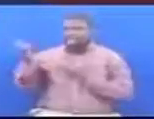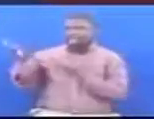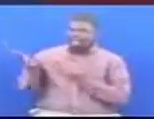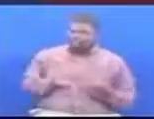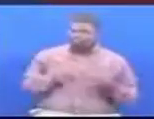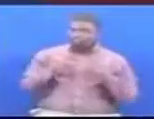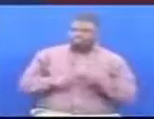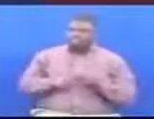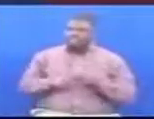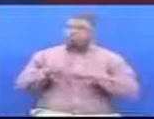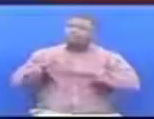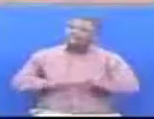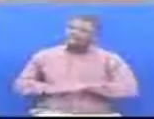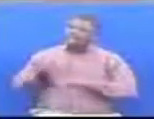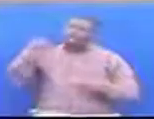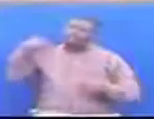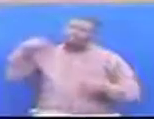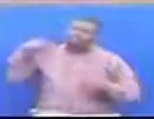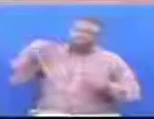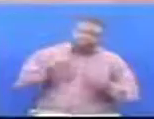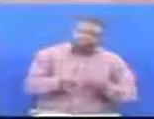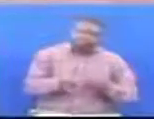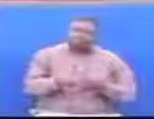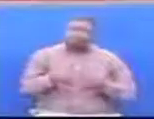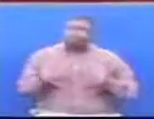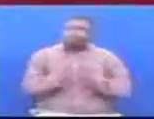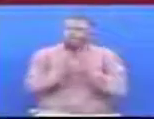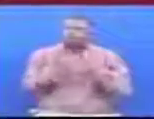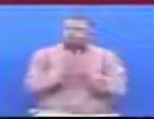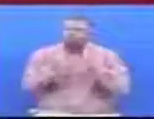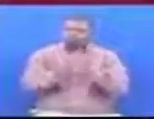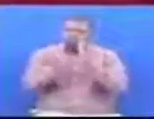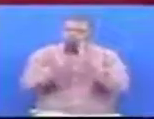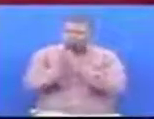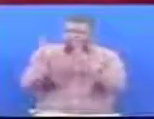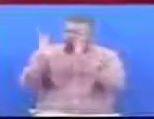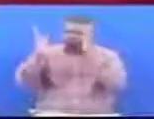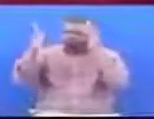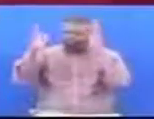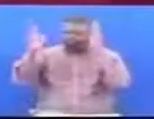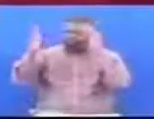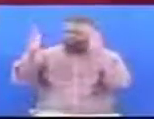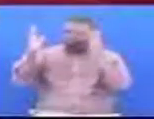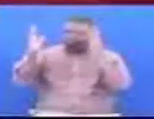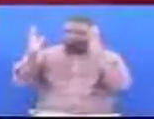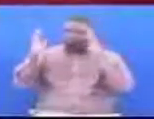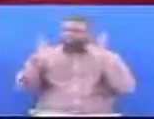ulivyokaa kwa miaka mingi sana. Naomba tumpigie makofi ya kumkaribisha Mheshimiwa.